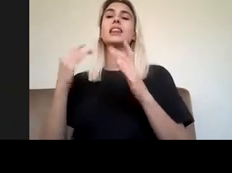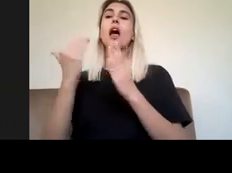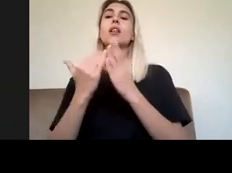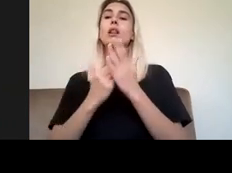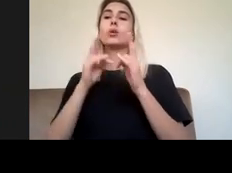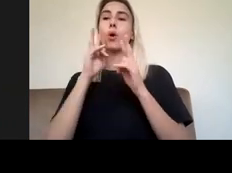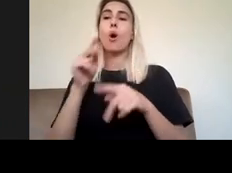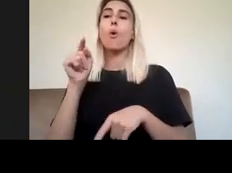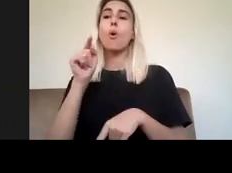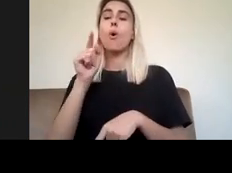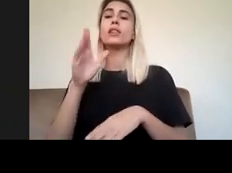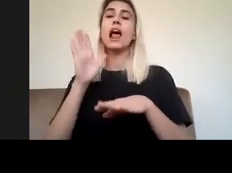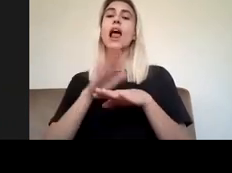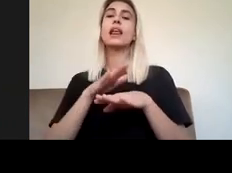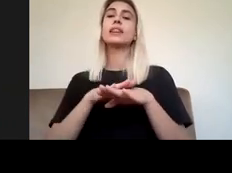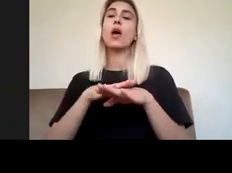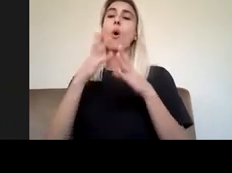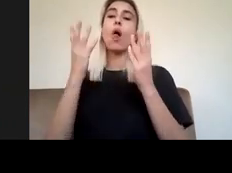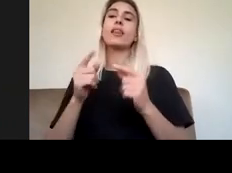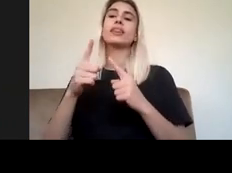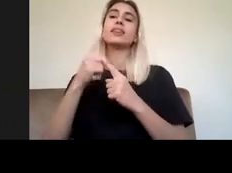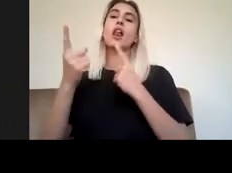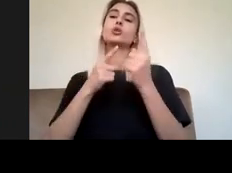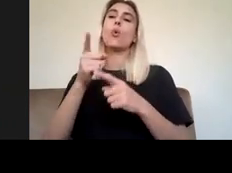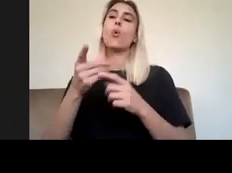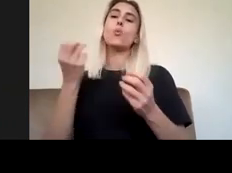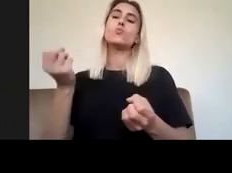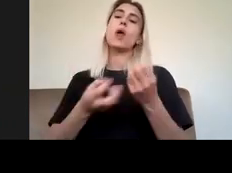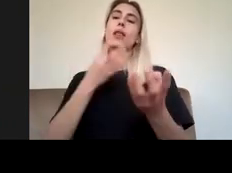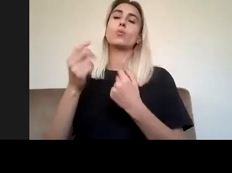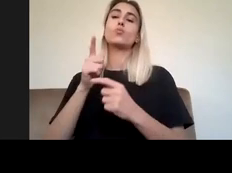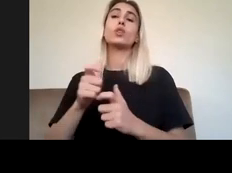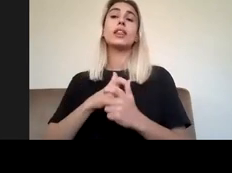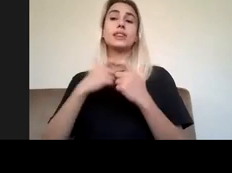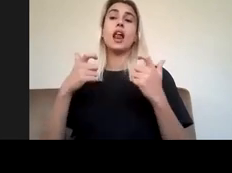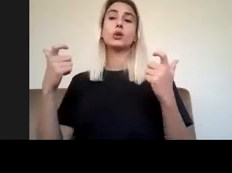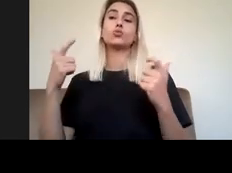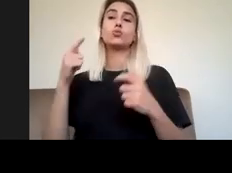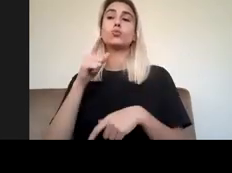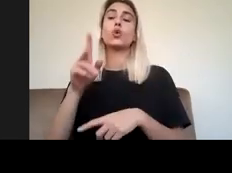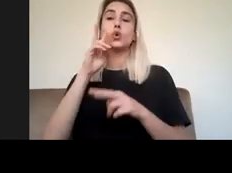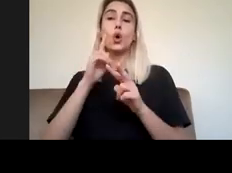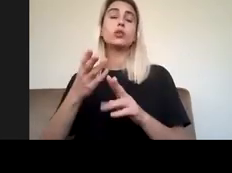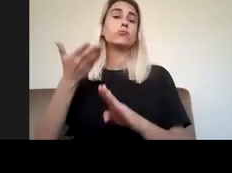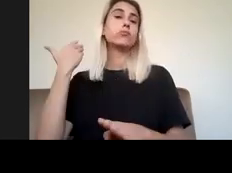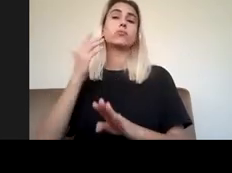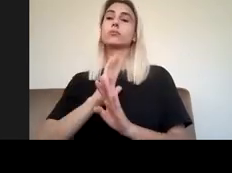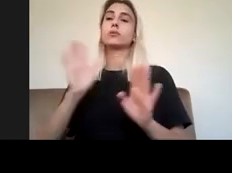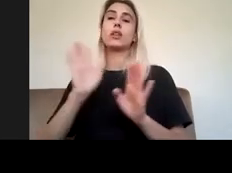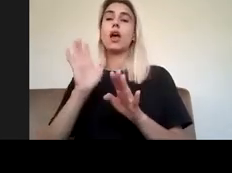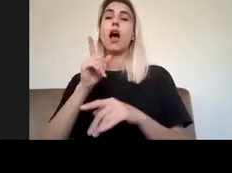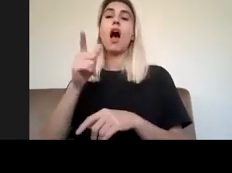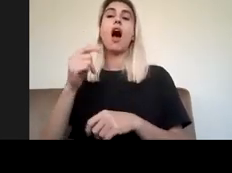onların elinde olan teknoloji onu üretiyor. Çünkü bu da gelişiyor. Yani onu da tabii göz ardı etmeyelim. Çünkü araç